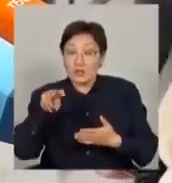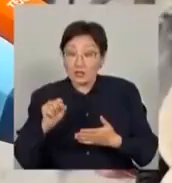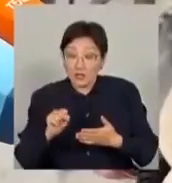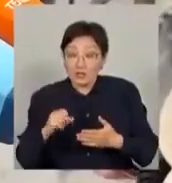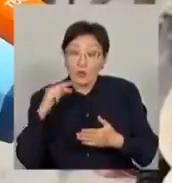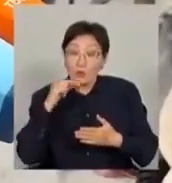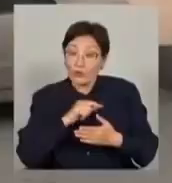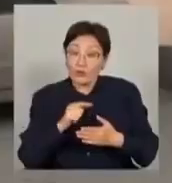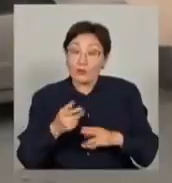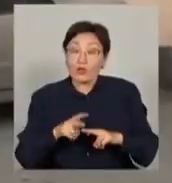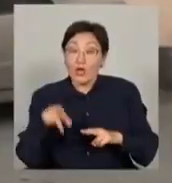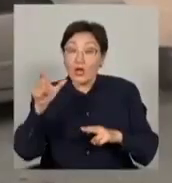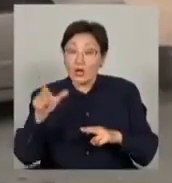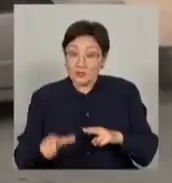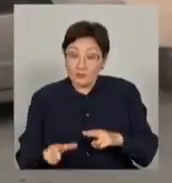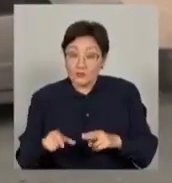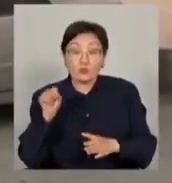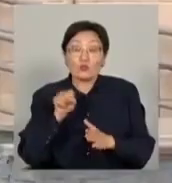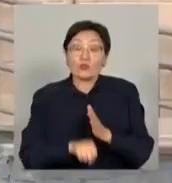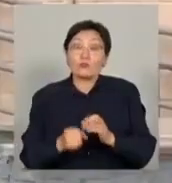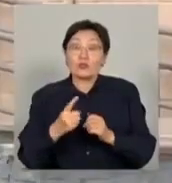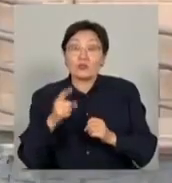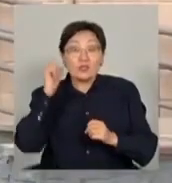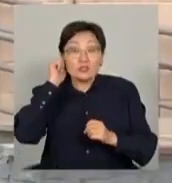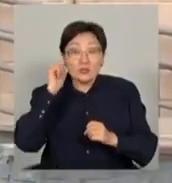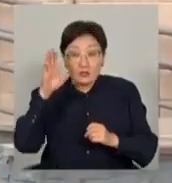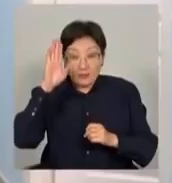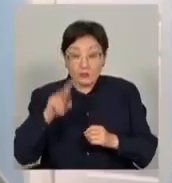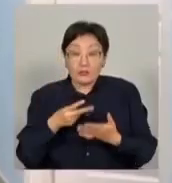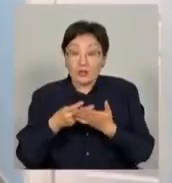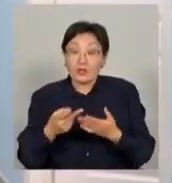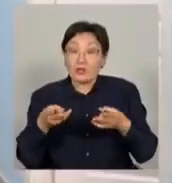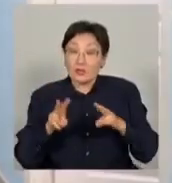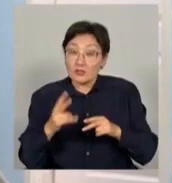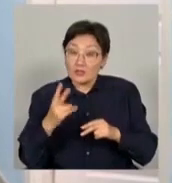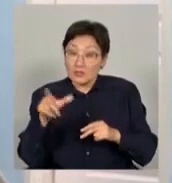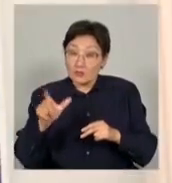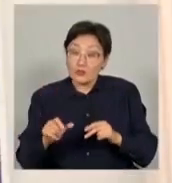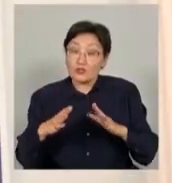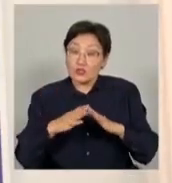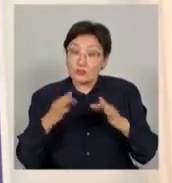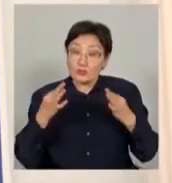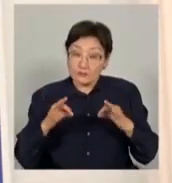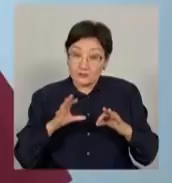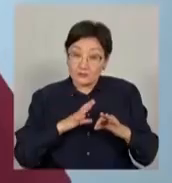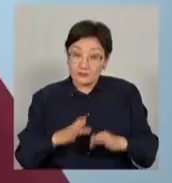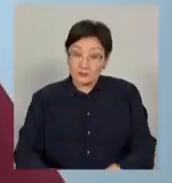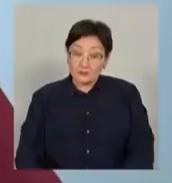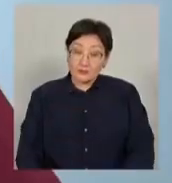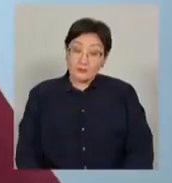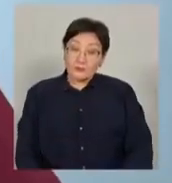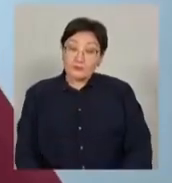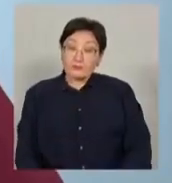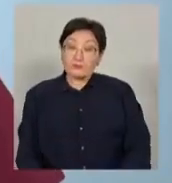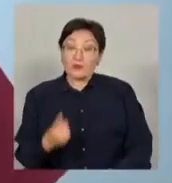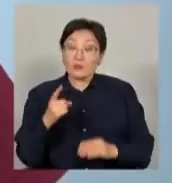adamdı bildirmey öldüret. Қазір ауруханада 11 жастағы бала жатыр. Басқа екеуі амбулаторлық ем алып үйлеріне жіберілді. Бір үйдің үш